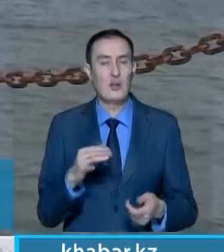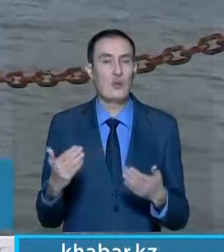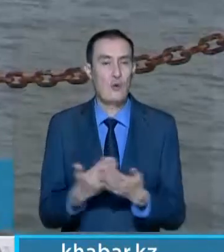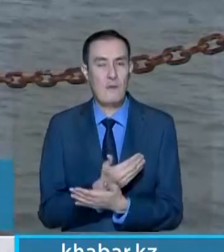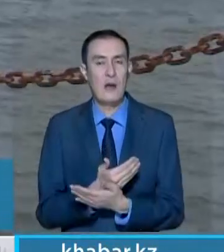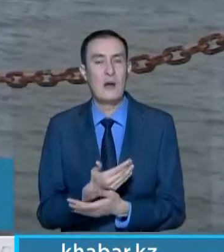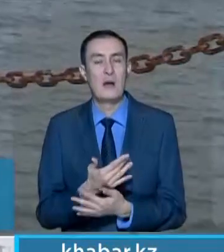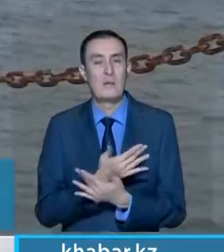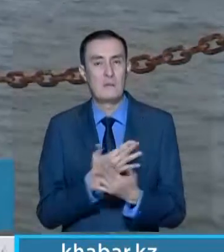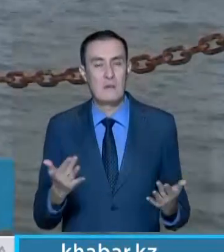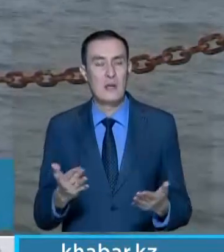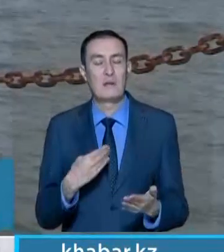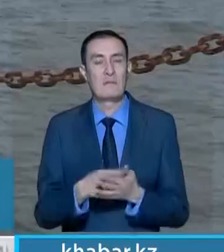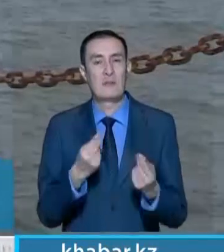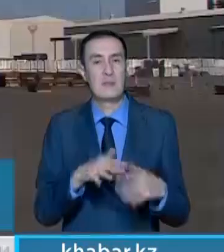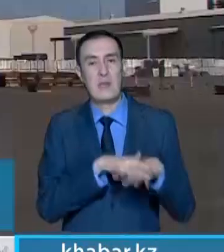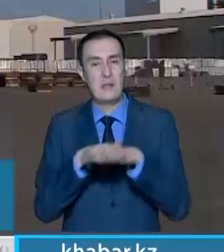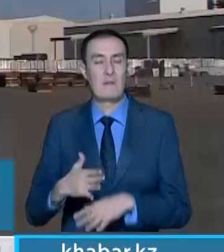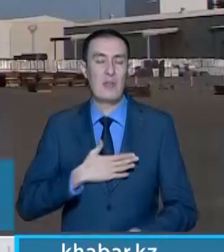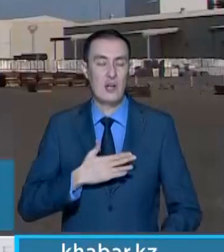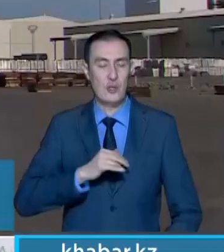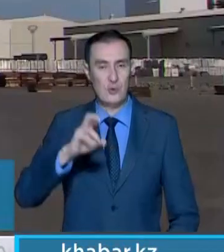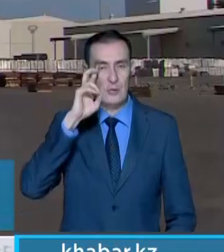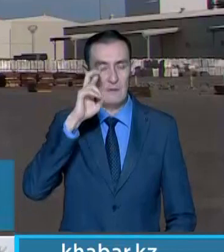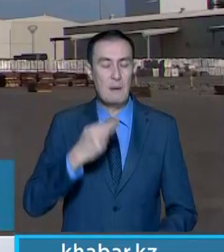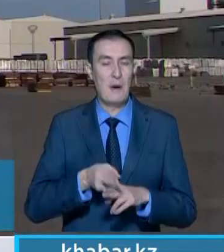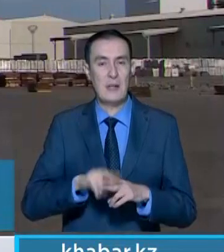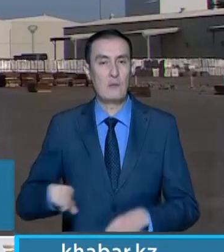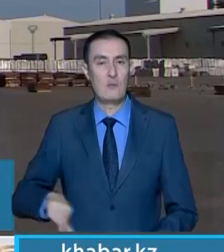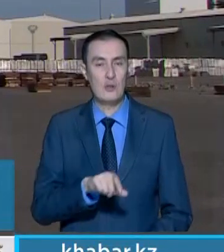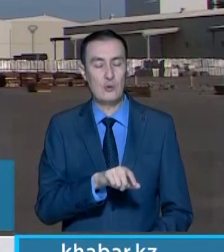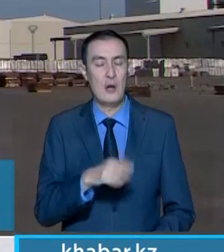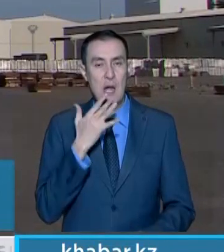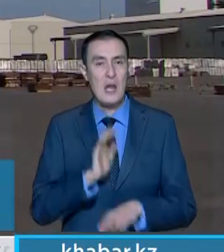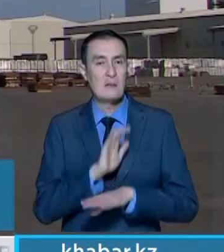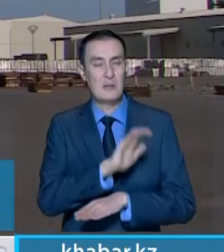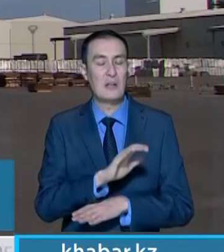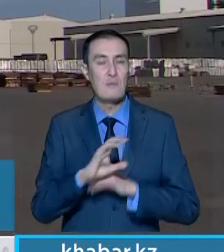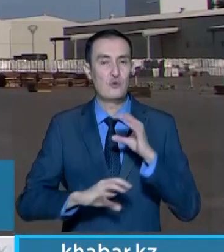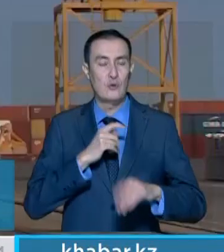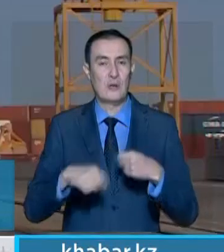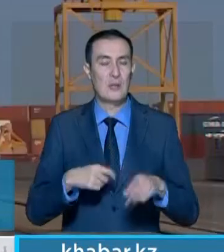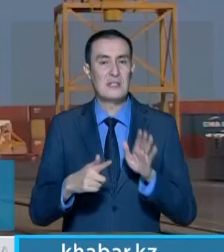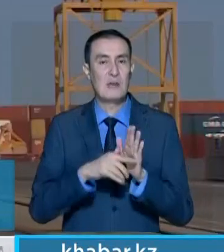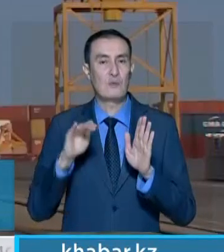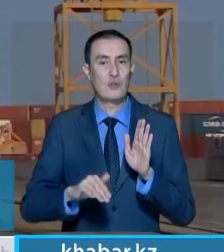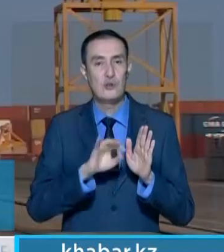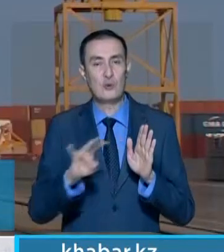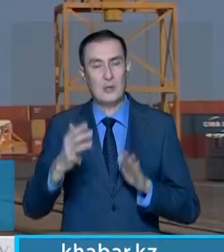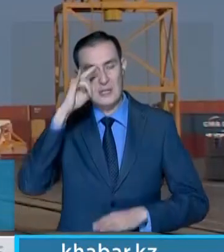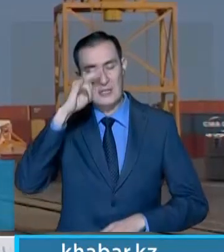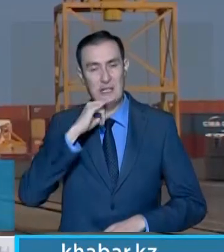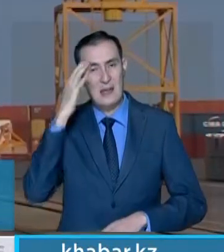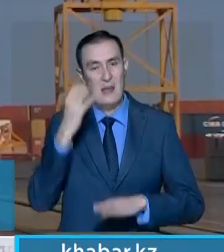новое поступление денег в нашу страну. По этому маршруту уже экспортировали на мировые рынки 7 тысяч тонн